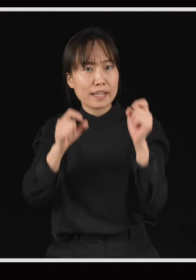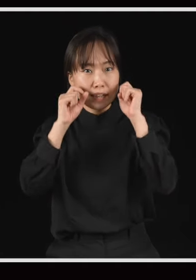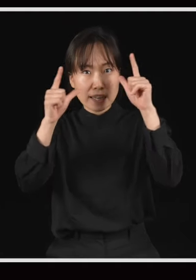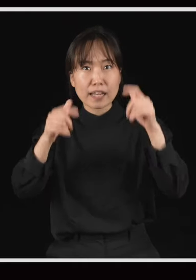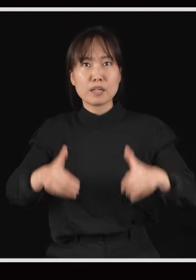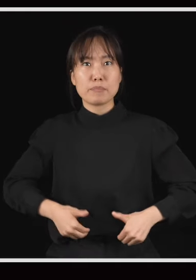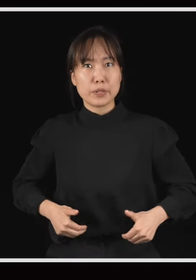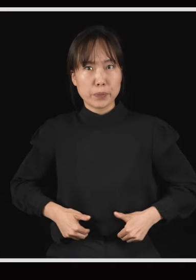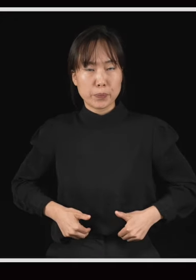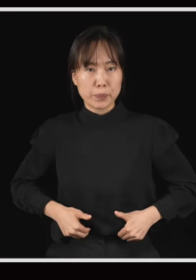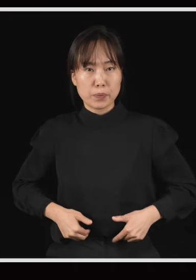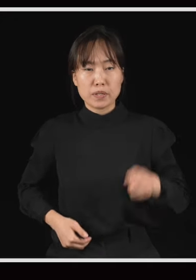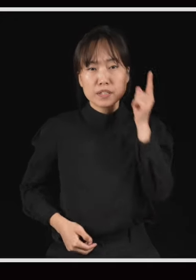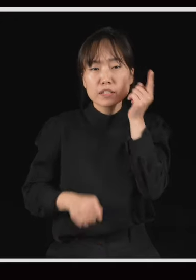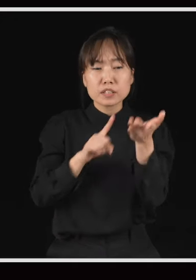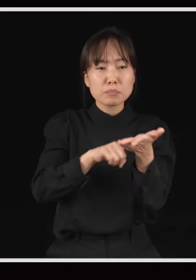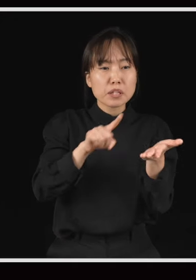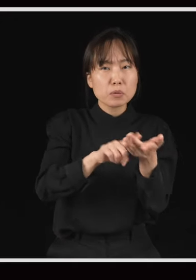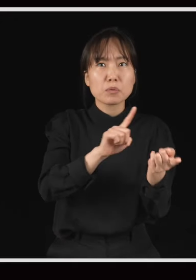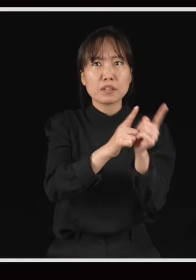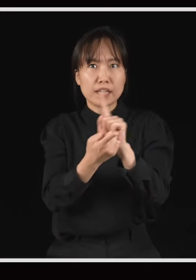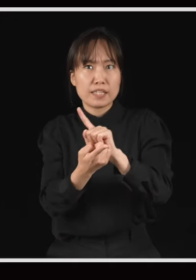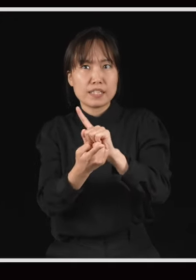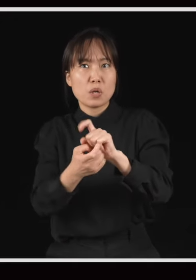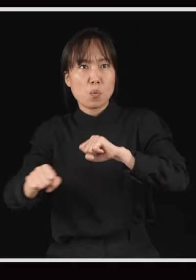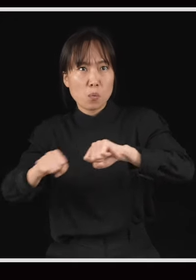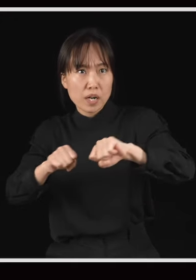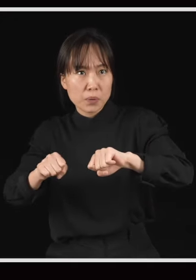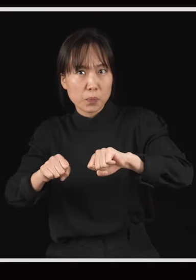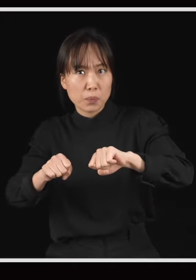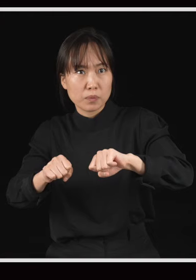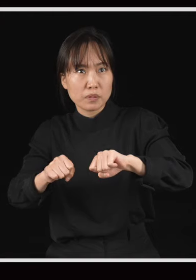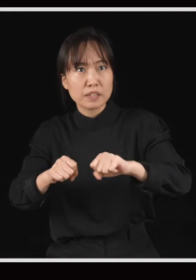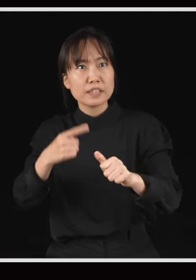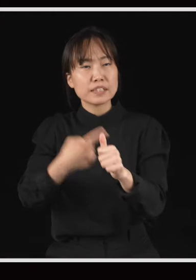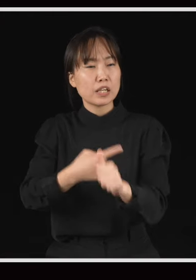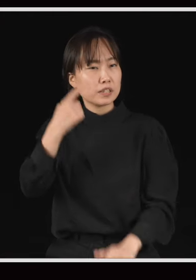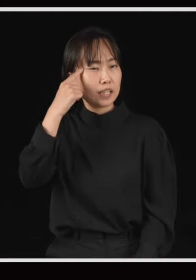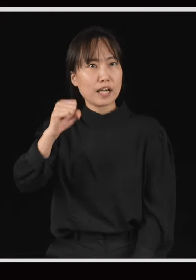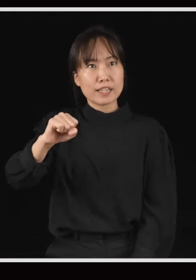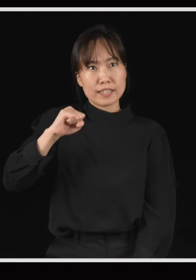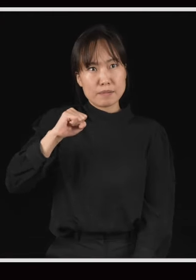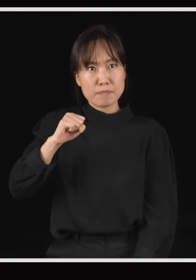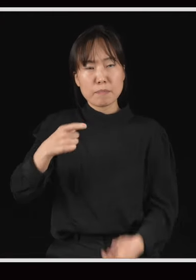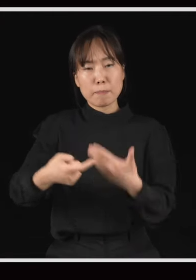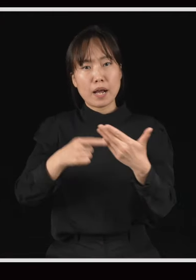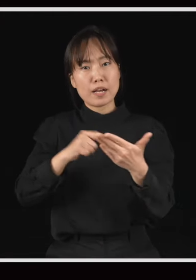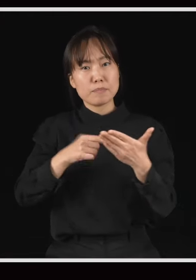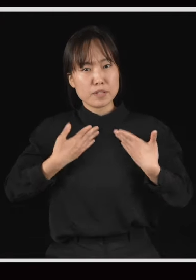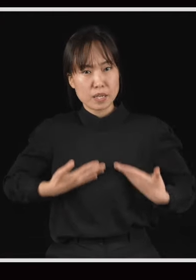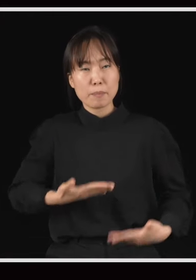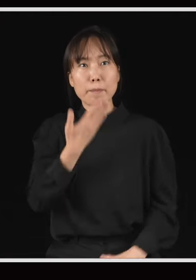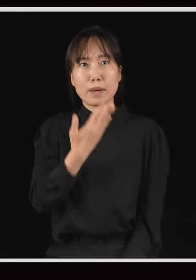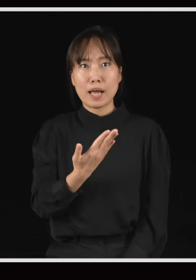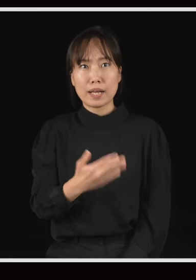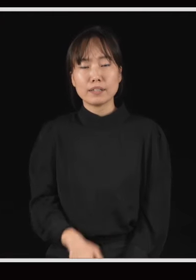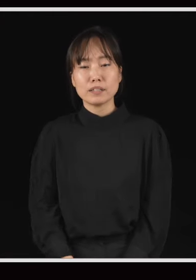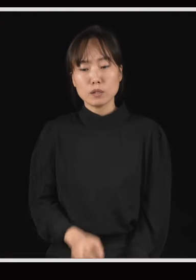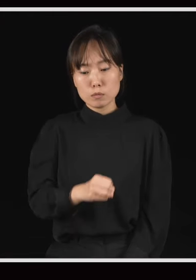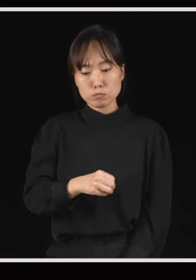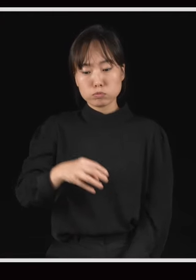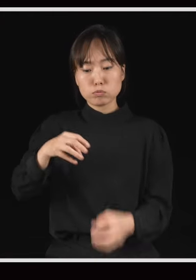이해를 하고 그 시간에 활동을 하는 겁니다. 그렇게 되면 인지 기능도 좋아지고 마음 챙기는 상태가 더 되겠습니다.